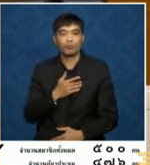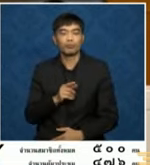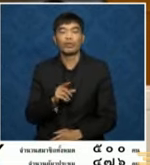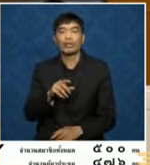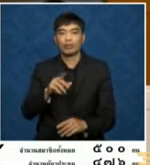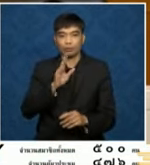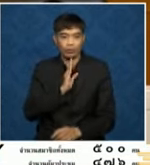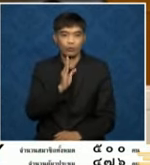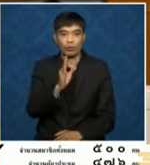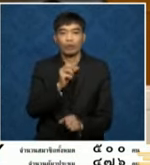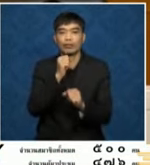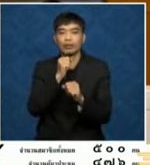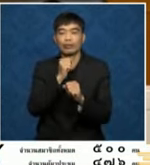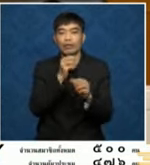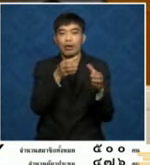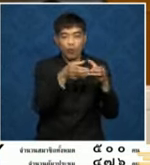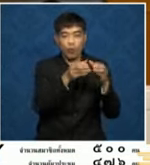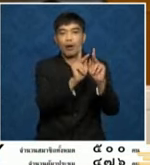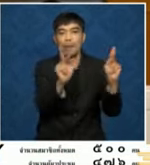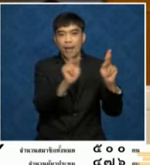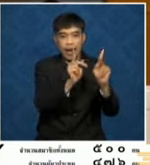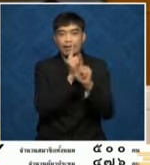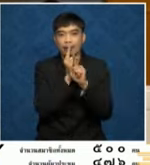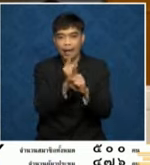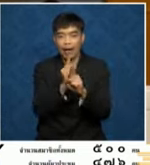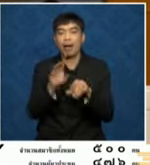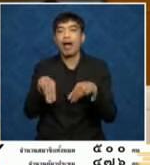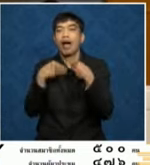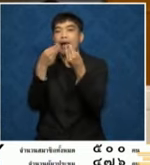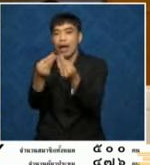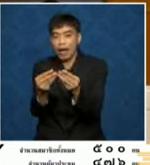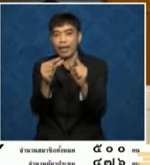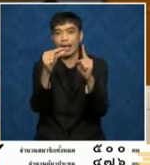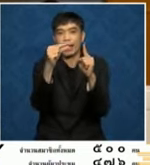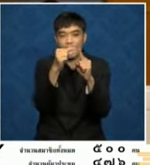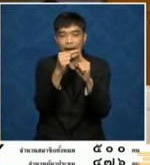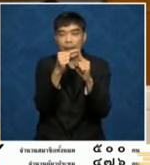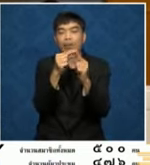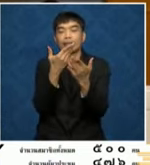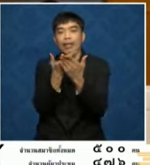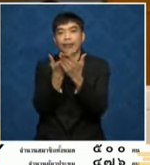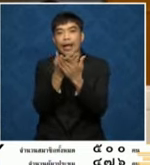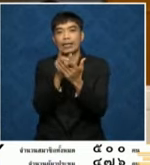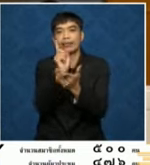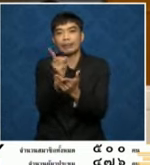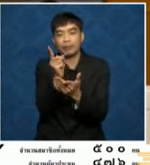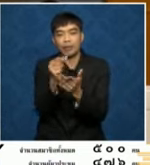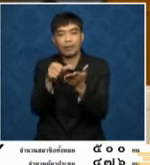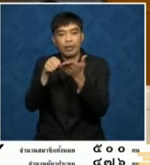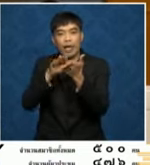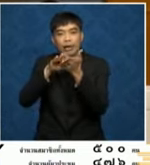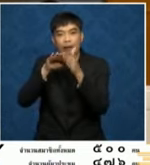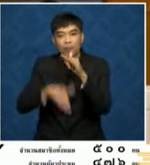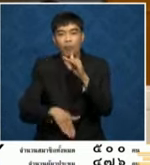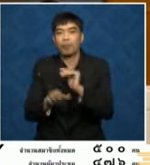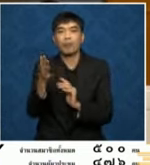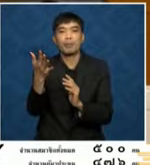ของเสียงส่วนใหญ่ในกรรมการครับว่าขออนุญาตให้โครงการปรับลดนี้ไว้ในวาระ2ครับขอบคุณครับ